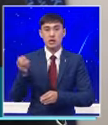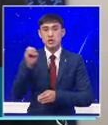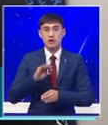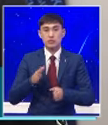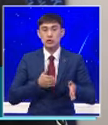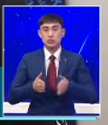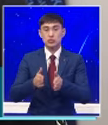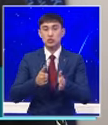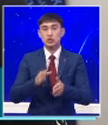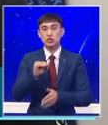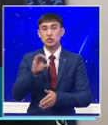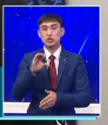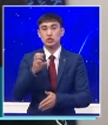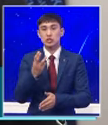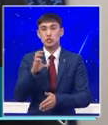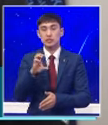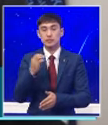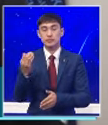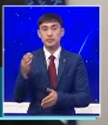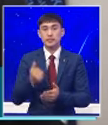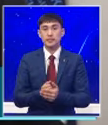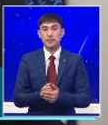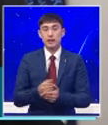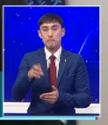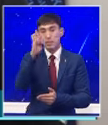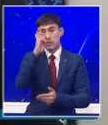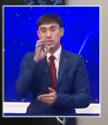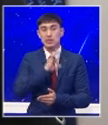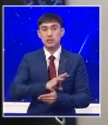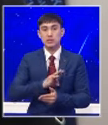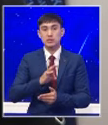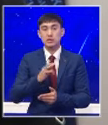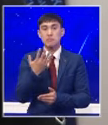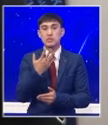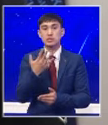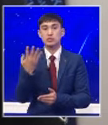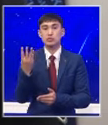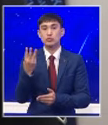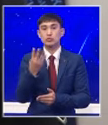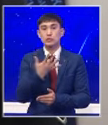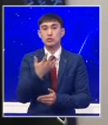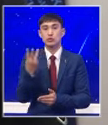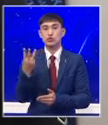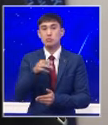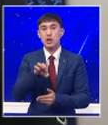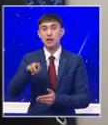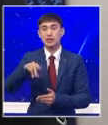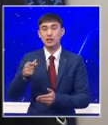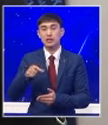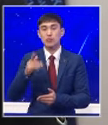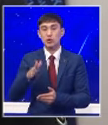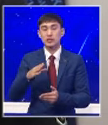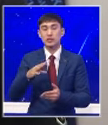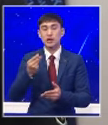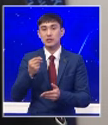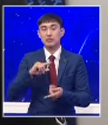Нұржолы жауапкершілігі шектеулі серіктестігінің мемлекеттік кірісіне құны 5,3 миллиард теңге болатын активтерін